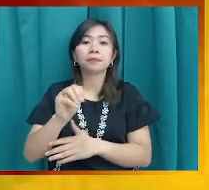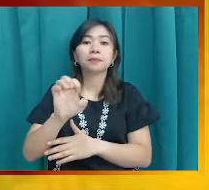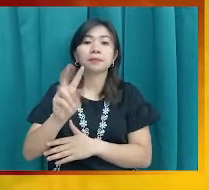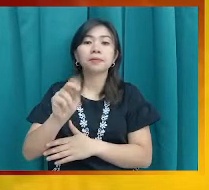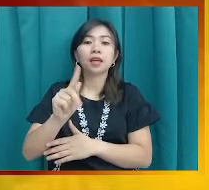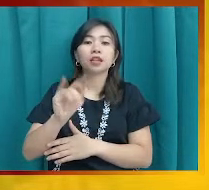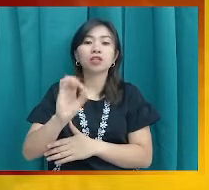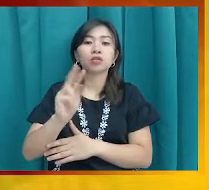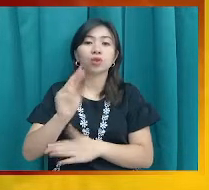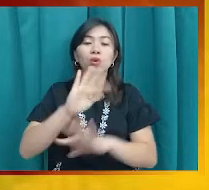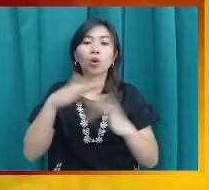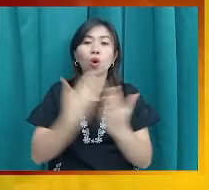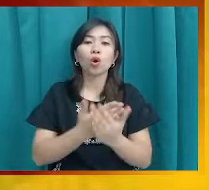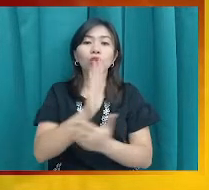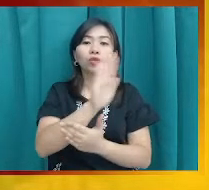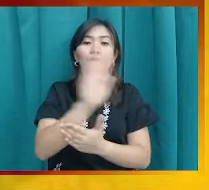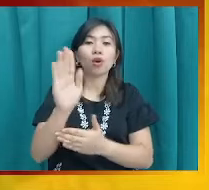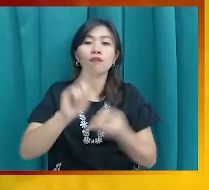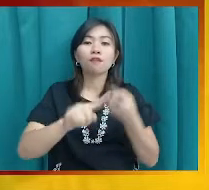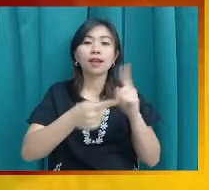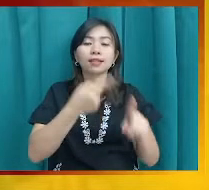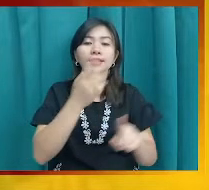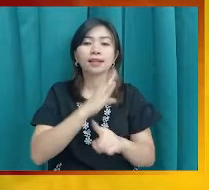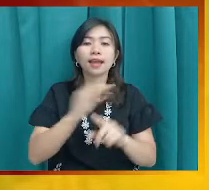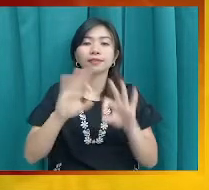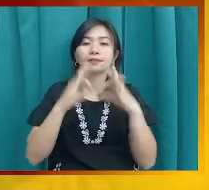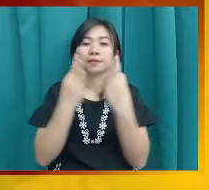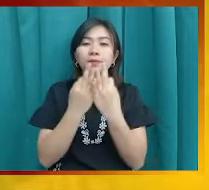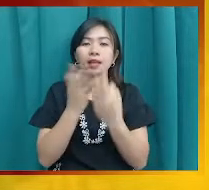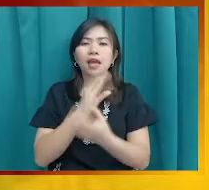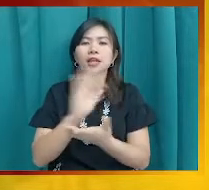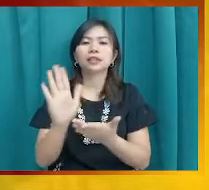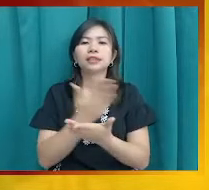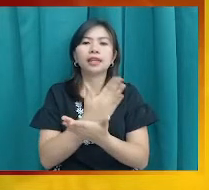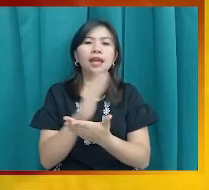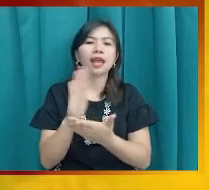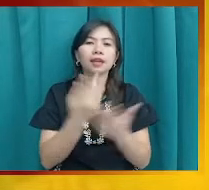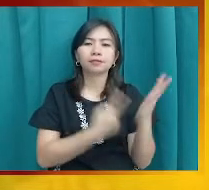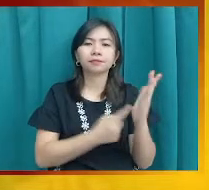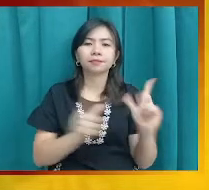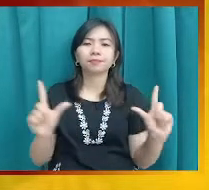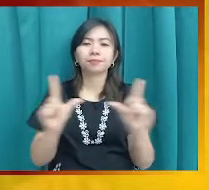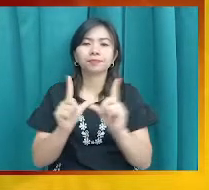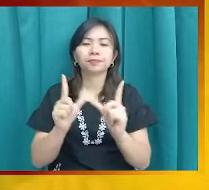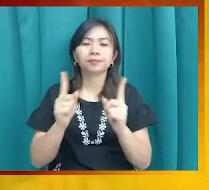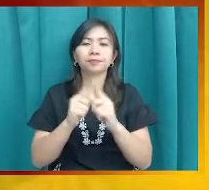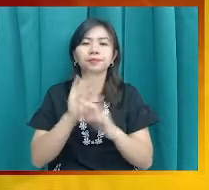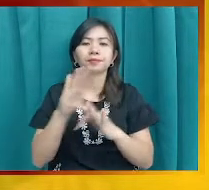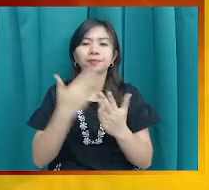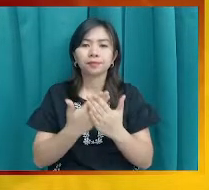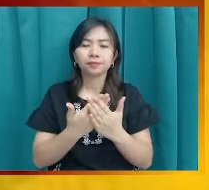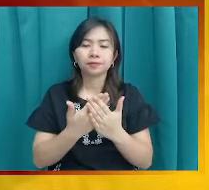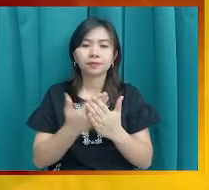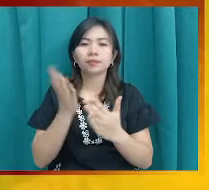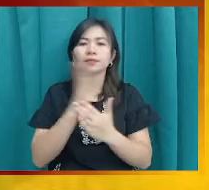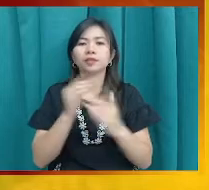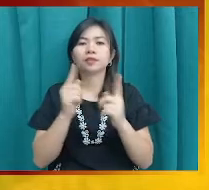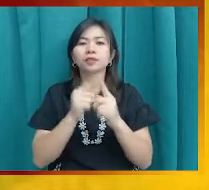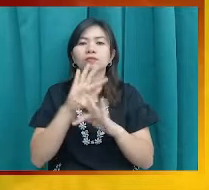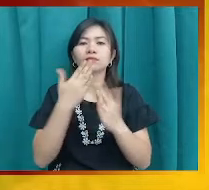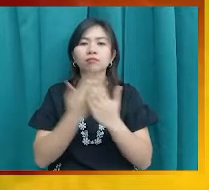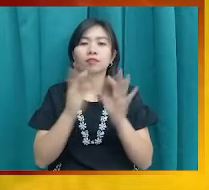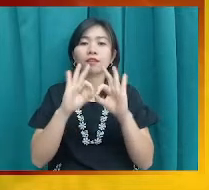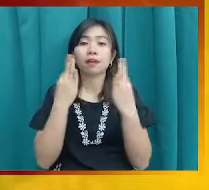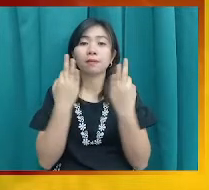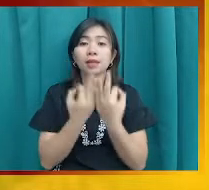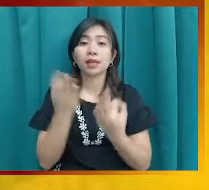classmates, and relatives. Ano po? And share the link to the individuals or sa mga family Jesus